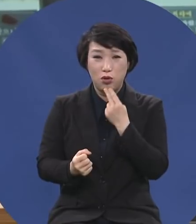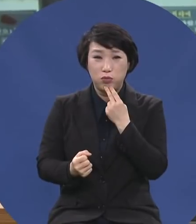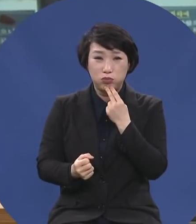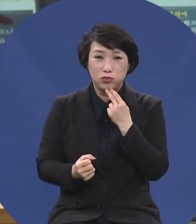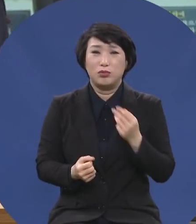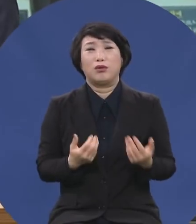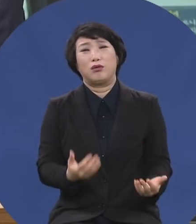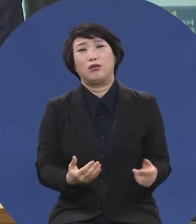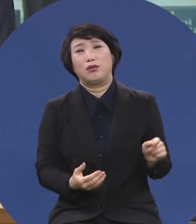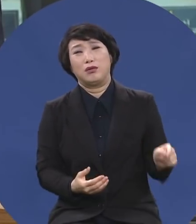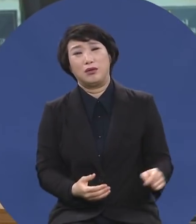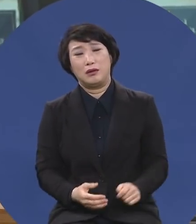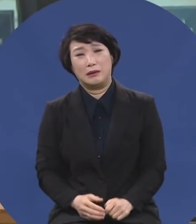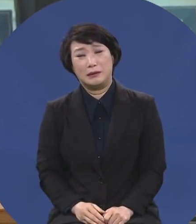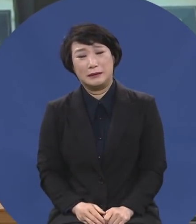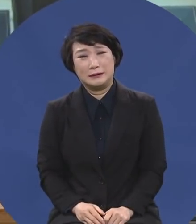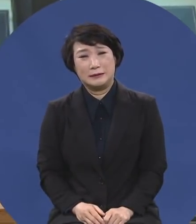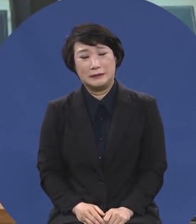없다는 것이고,